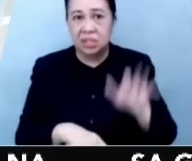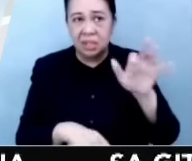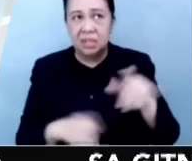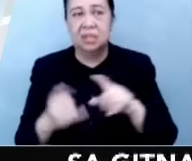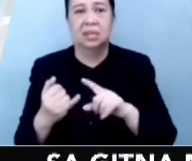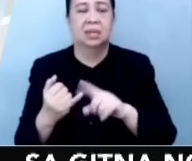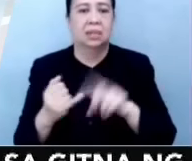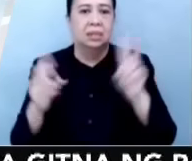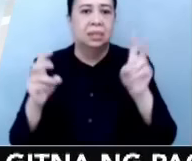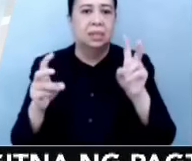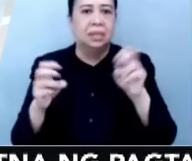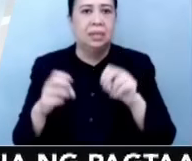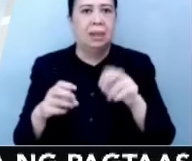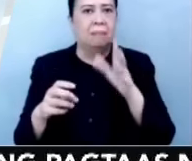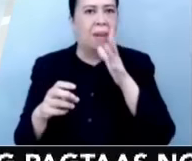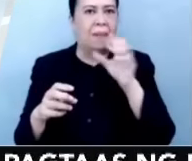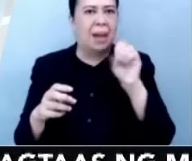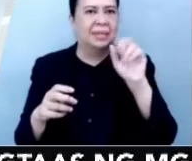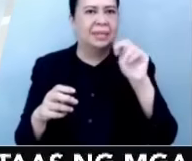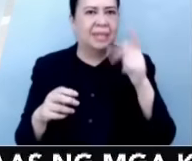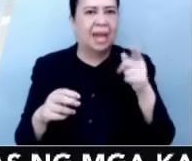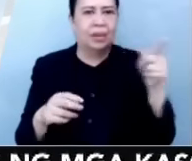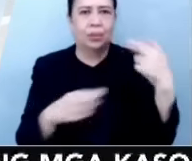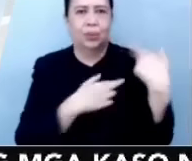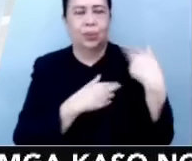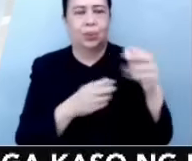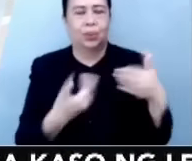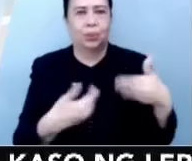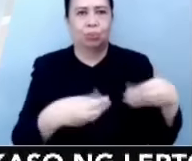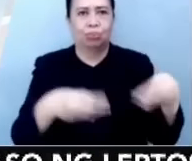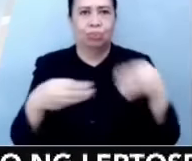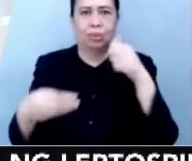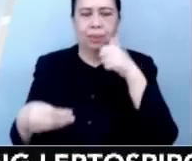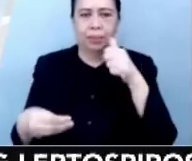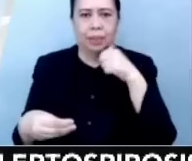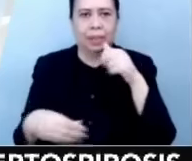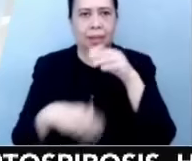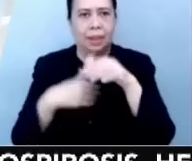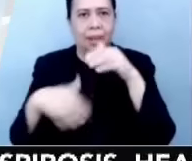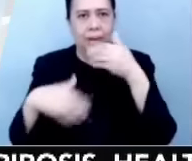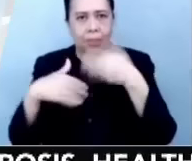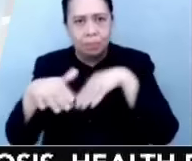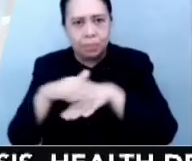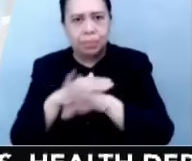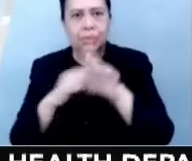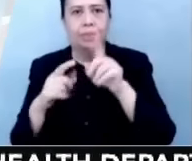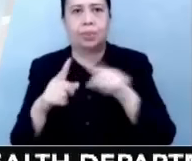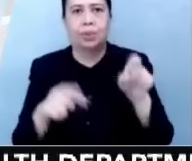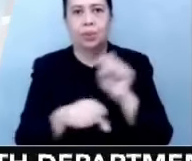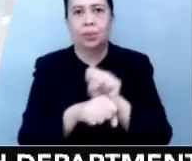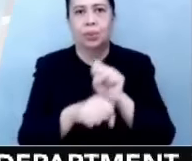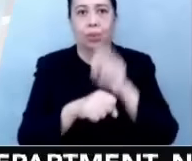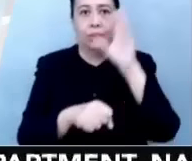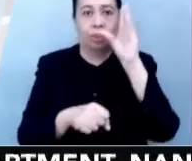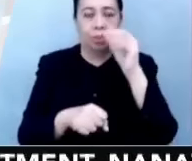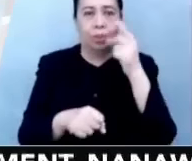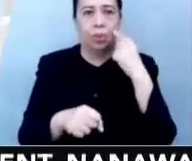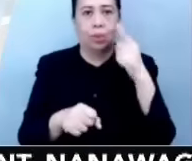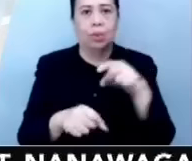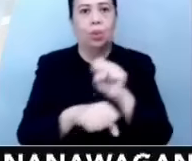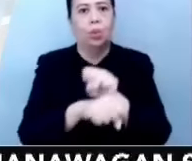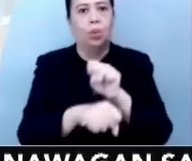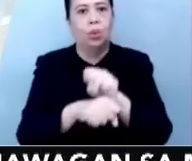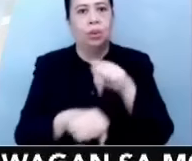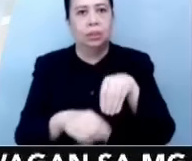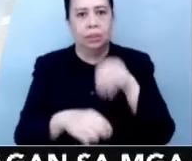tinatawag nilang mamasang. Inoperate ito ng NBI, makarang makatanggap sila ng sumbong mula mismo sa mga empleyadong lalaking nagtatrabaho sa club